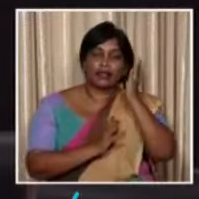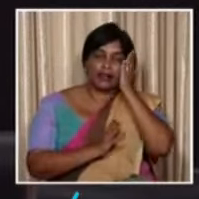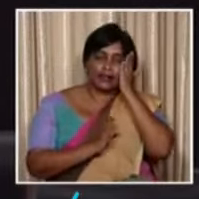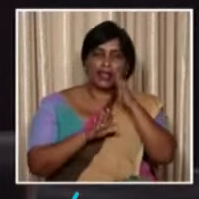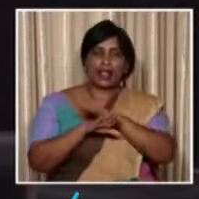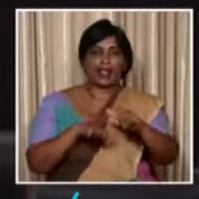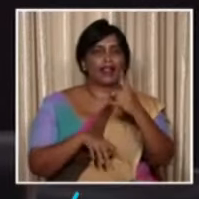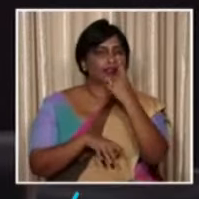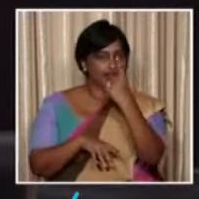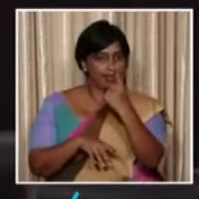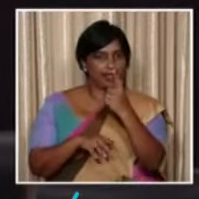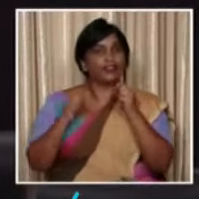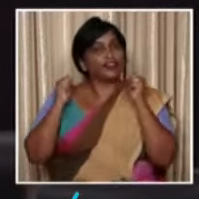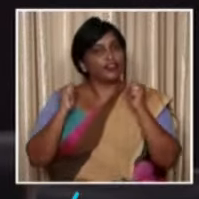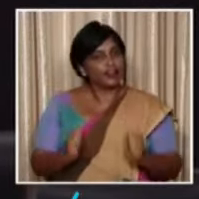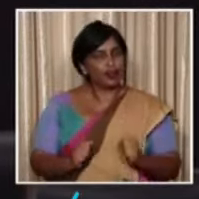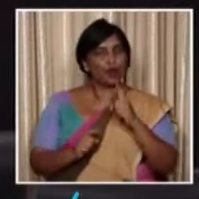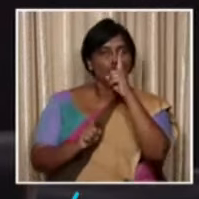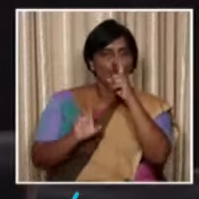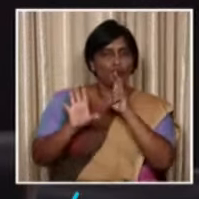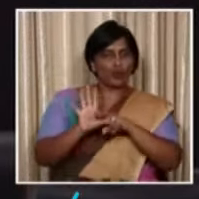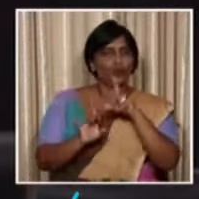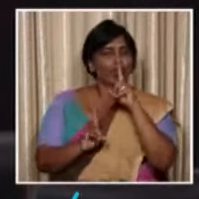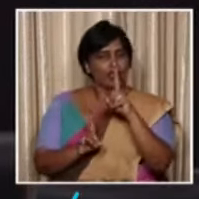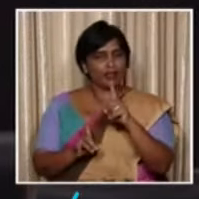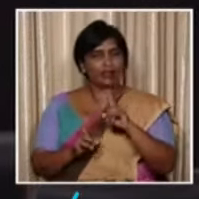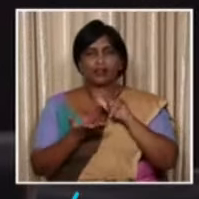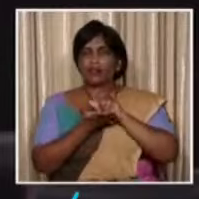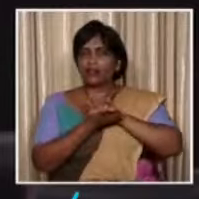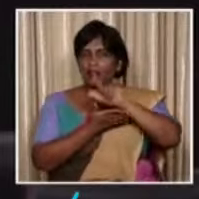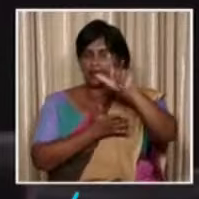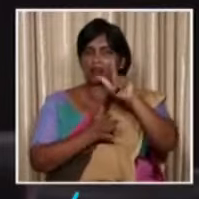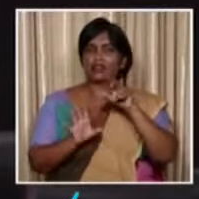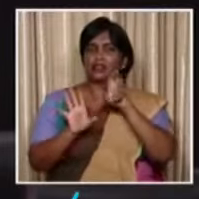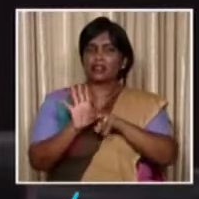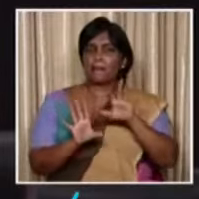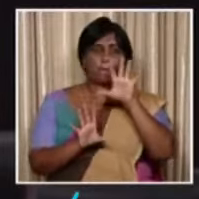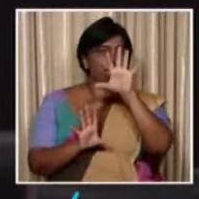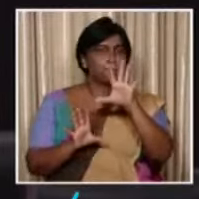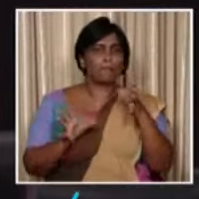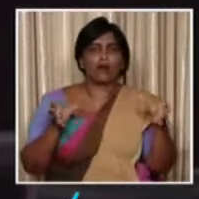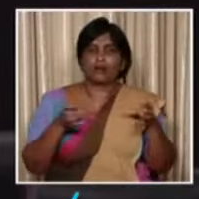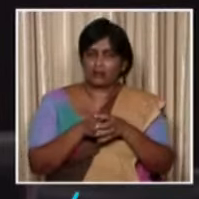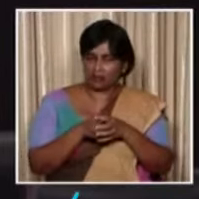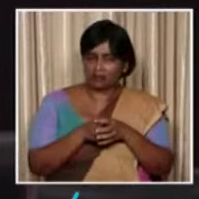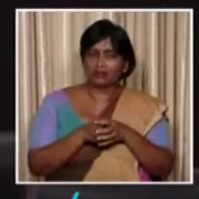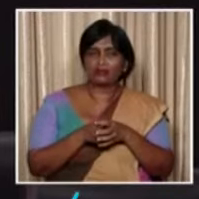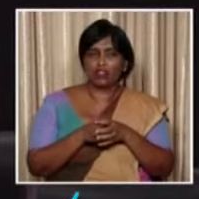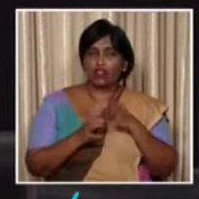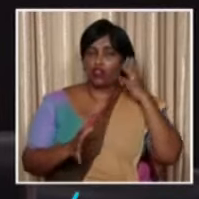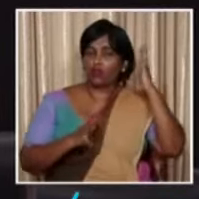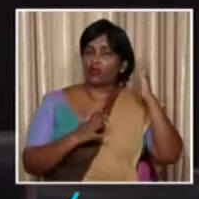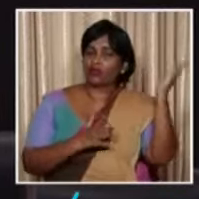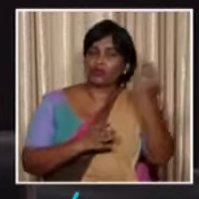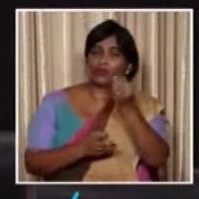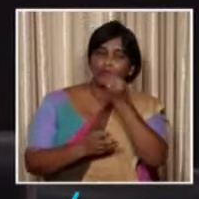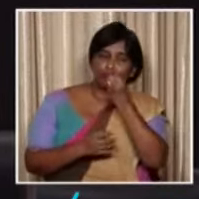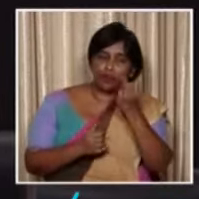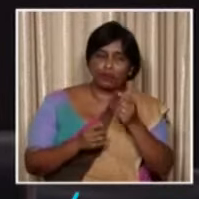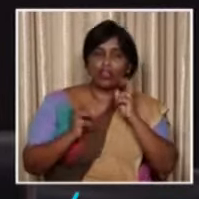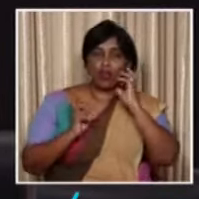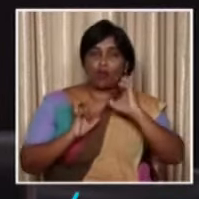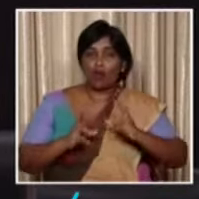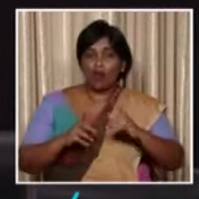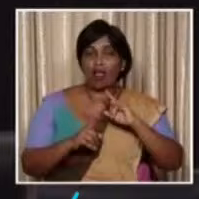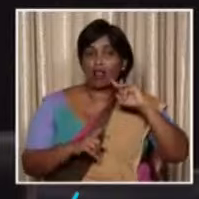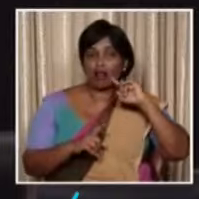ඇඳක ඉඳගන්නේ එක පුටුවක ෆ්ලයිට් එකේ සීට් පහක යන්න බෑ එකක යන්නේ ලෝකෙ මොන කෑම තිබ්බත් සම්බෝලයි